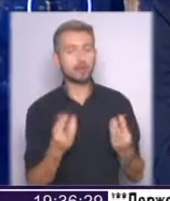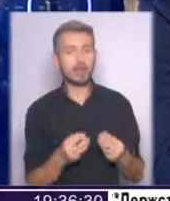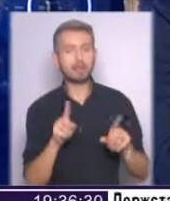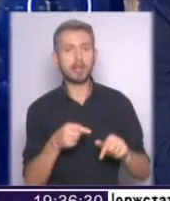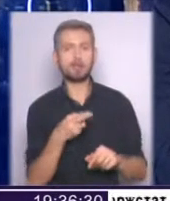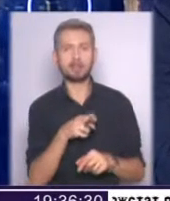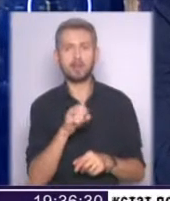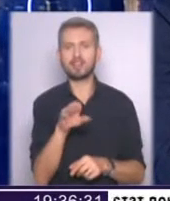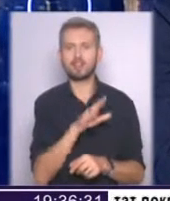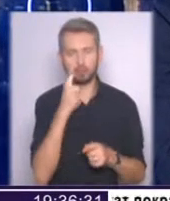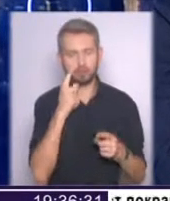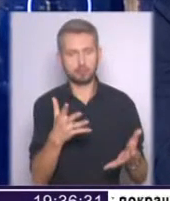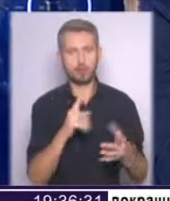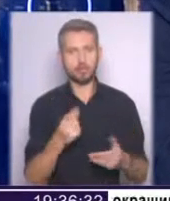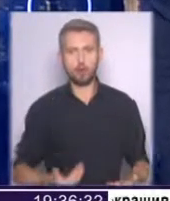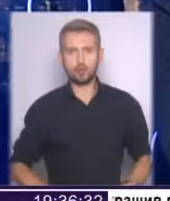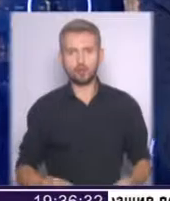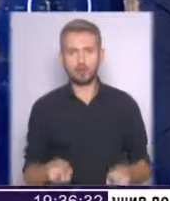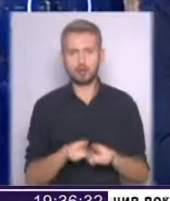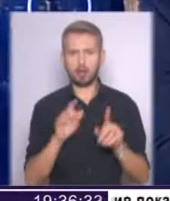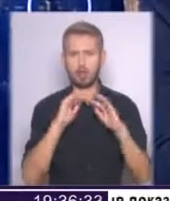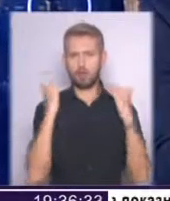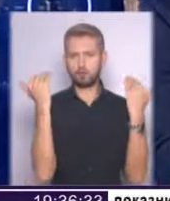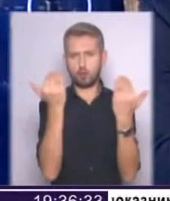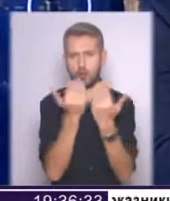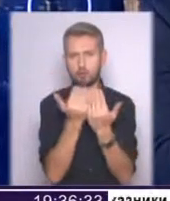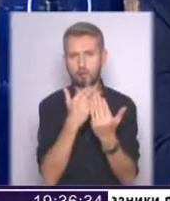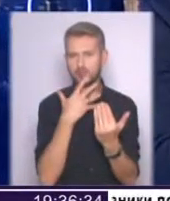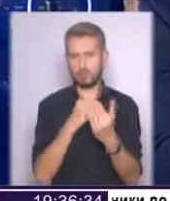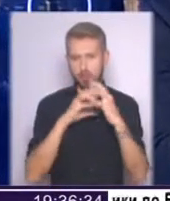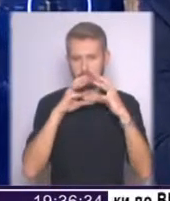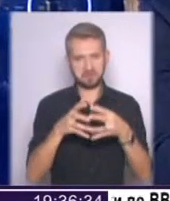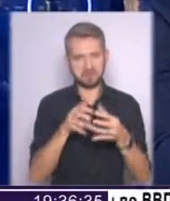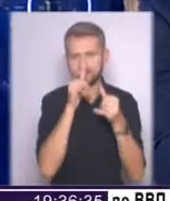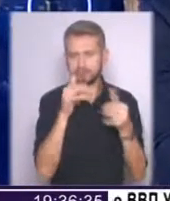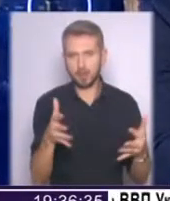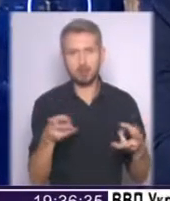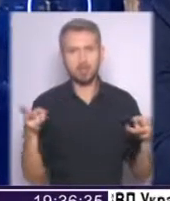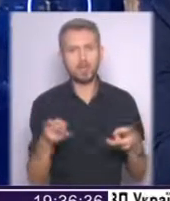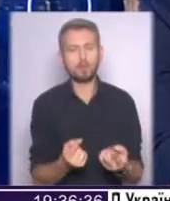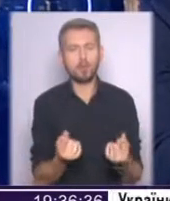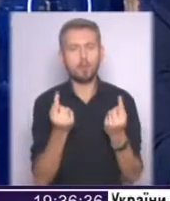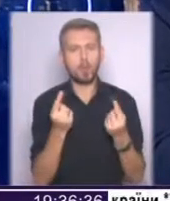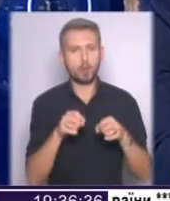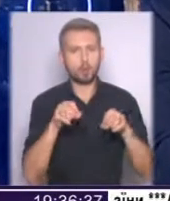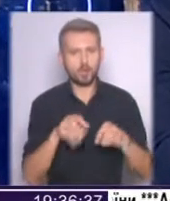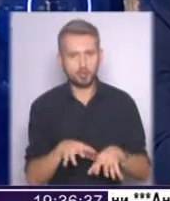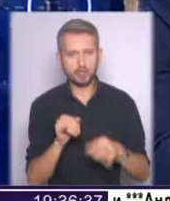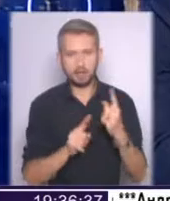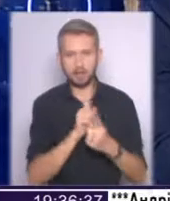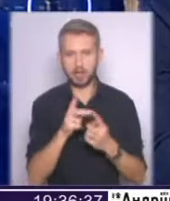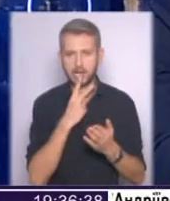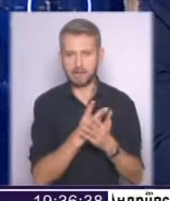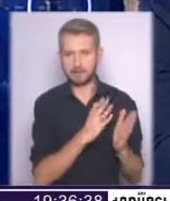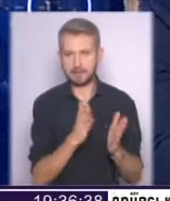для них вже стає очевидно, що жити отак автономно, знаєте, в своєму світі не вдасться. Потрібно глобально вирішувати і переглядати